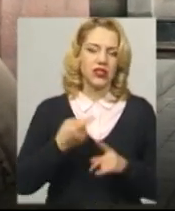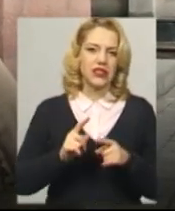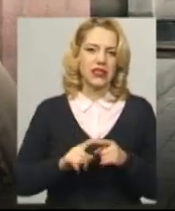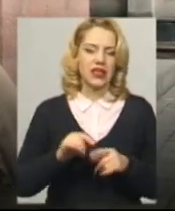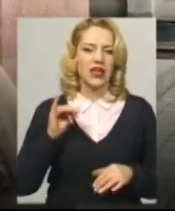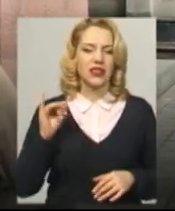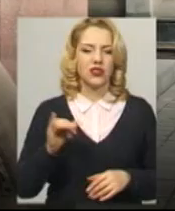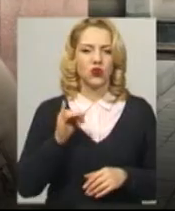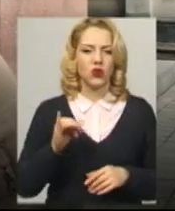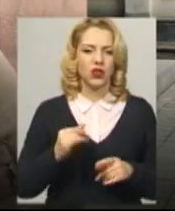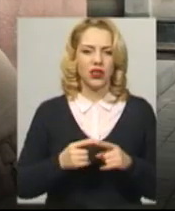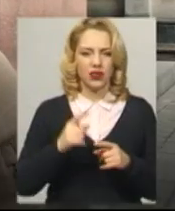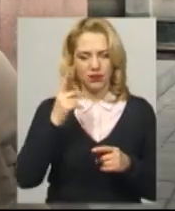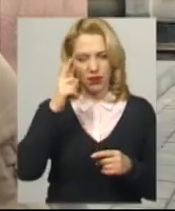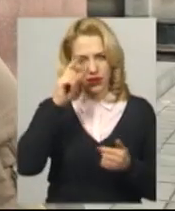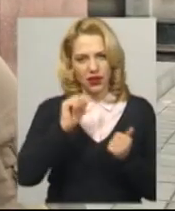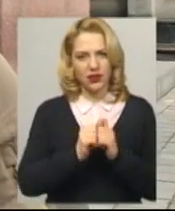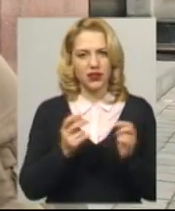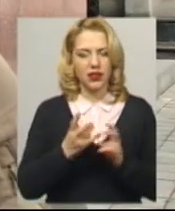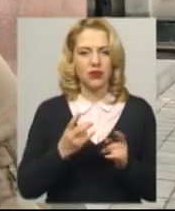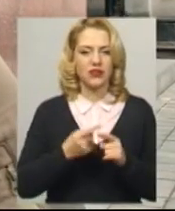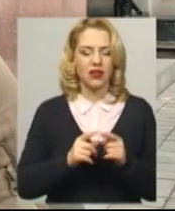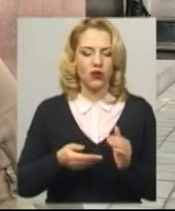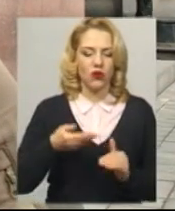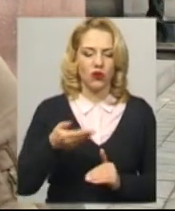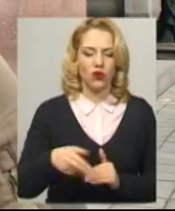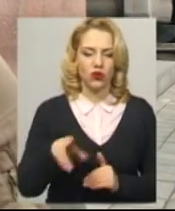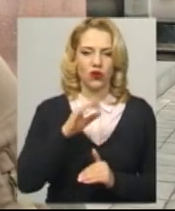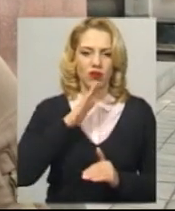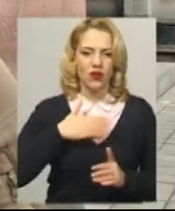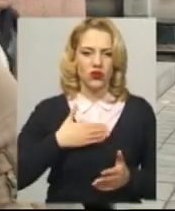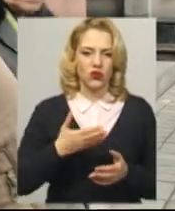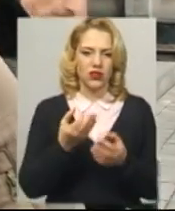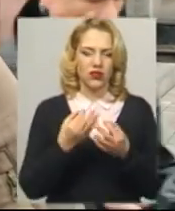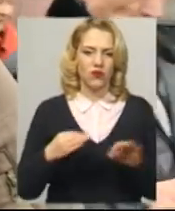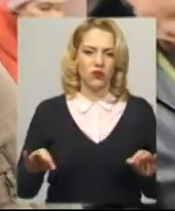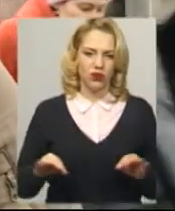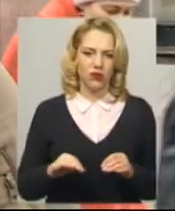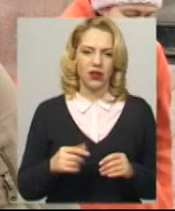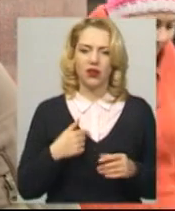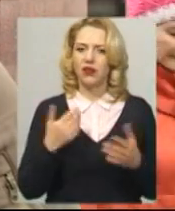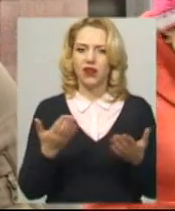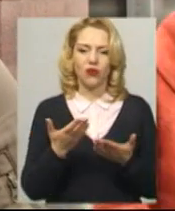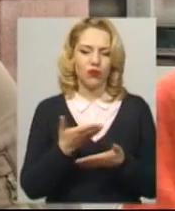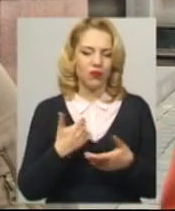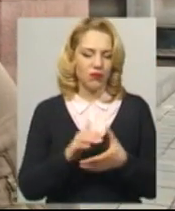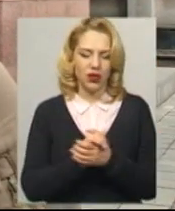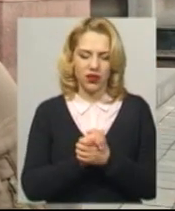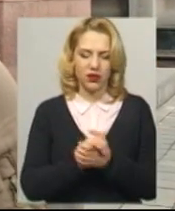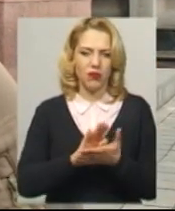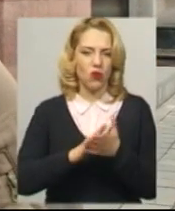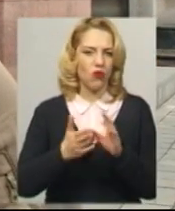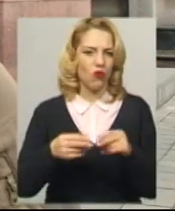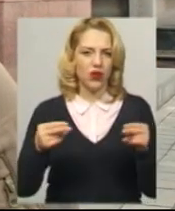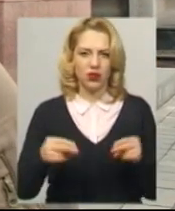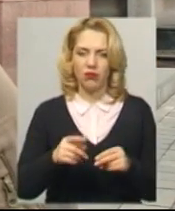до нашої свободи, яку ми вже ніякими там мирними угодами, ми вже не це, тільки перемогою